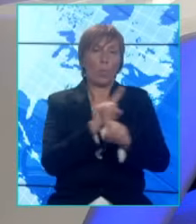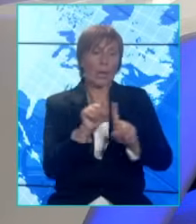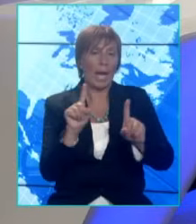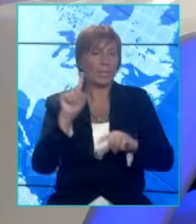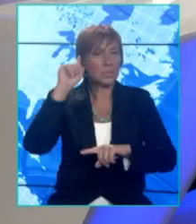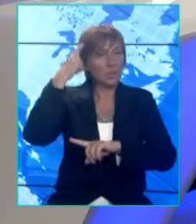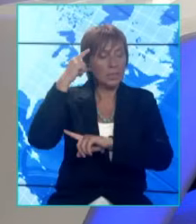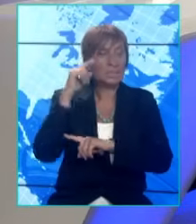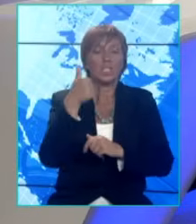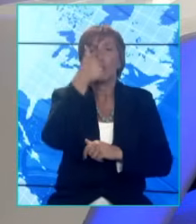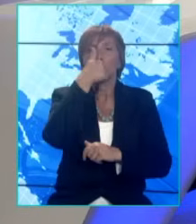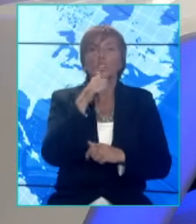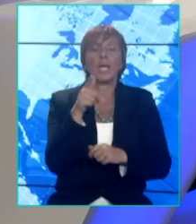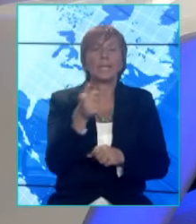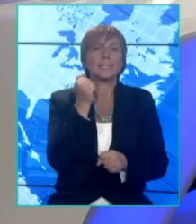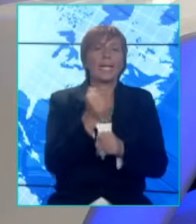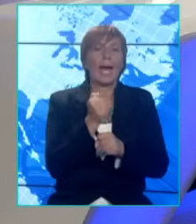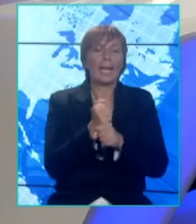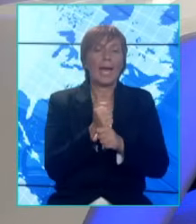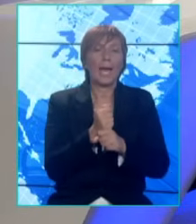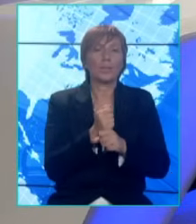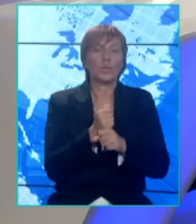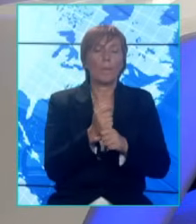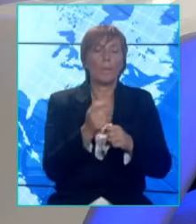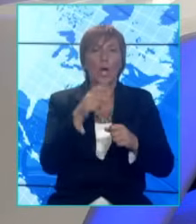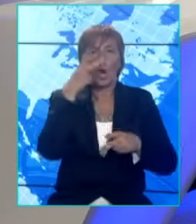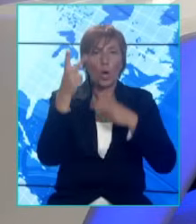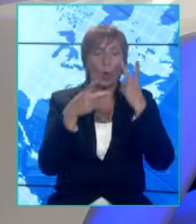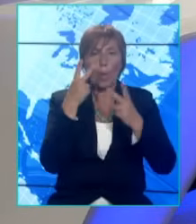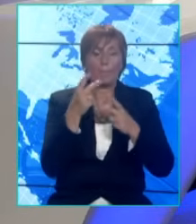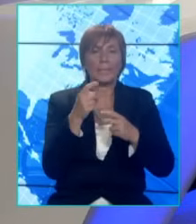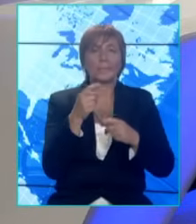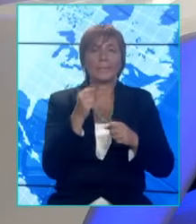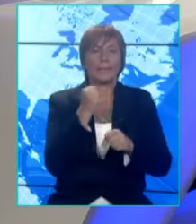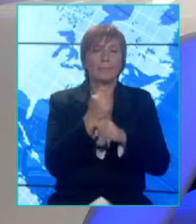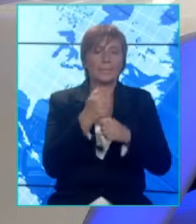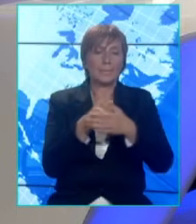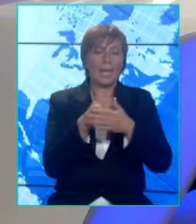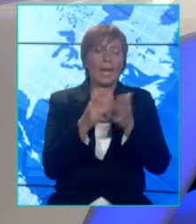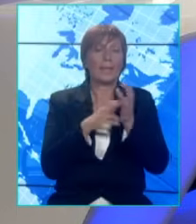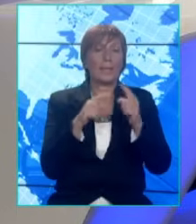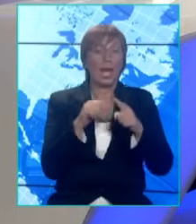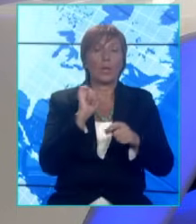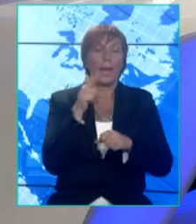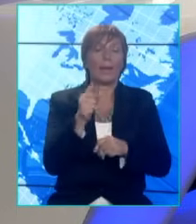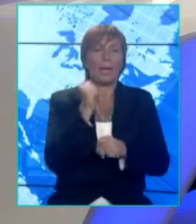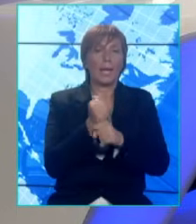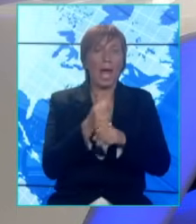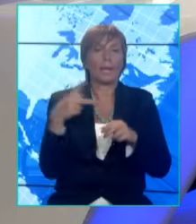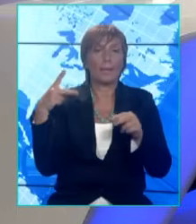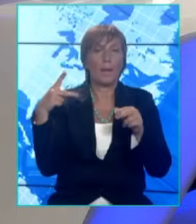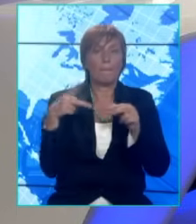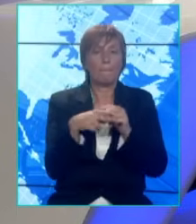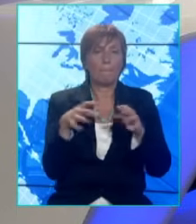stavove. Šta je sa radom povjerenstva za suradnju s NATO-om? Je li njegov rad blokiran? Zašto još nije